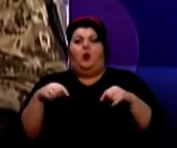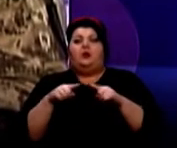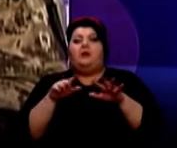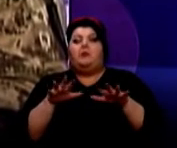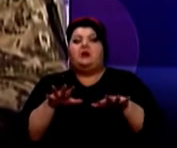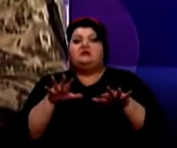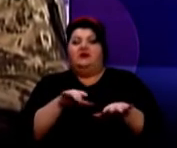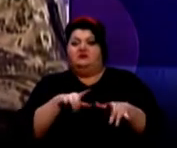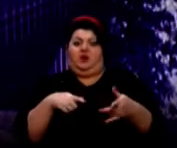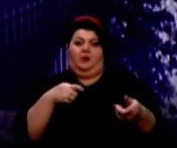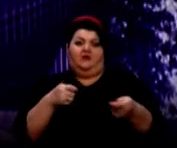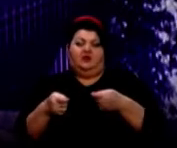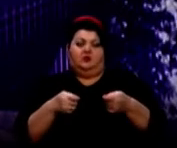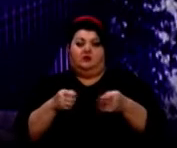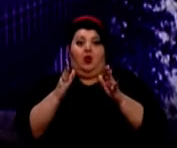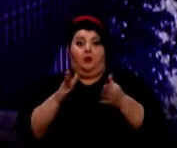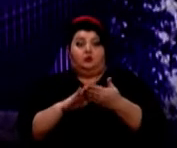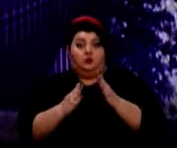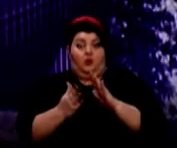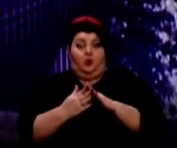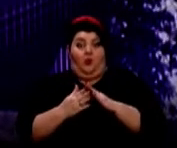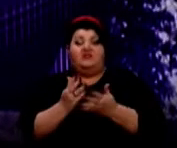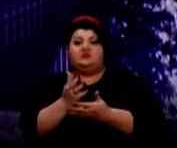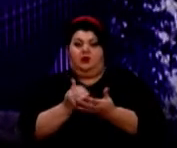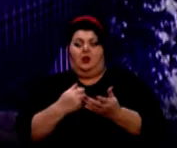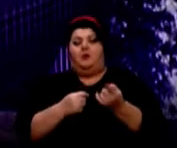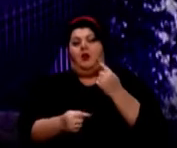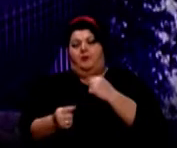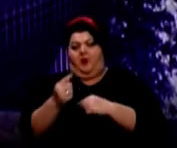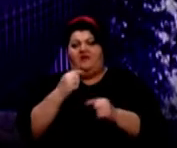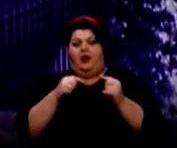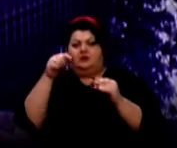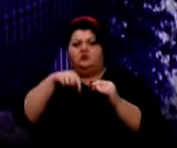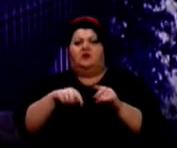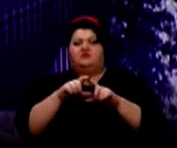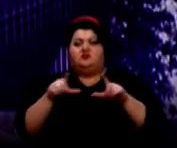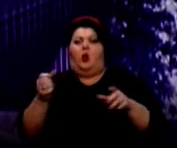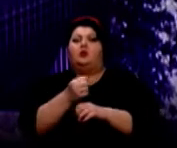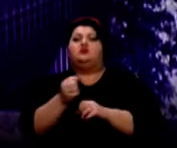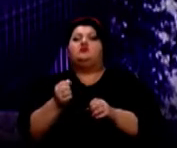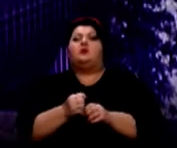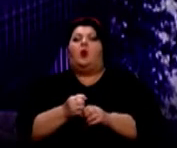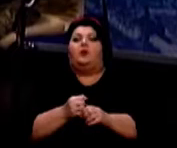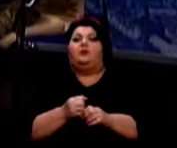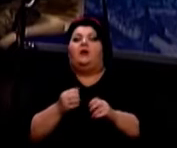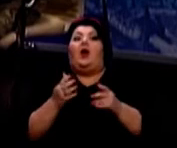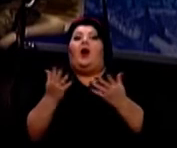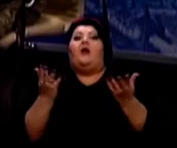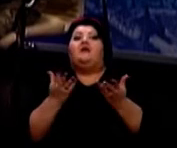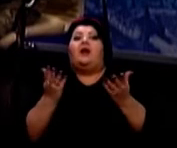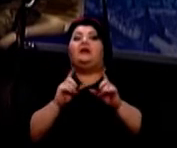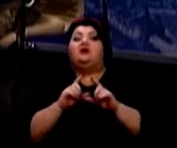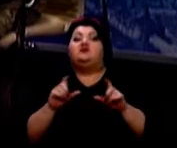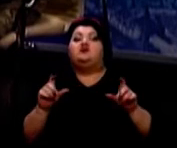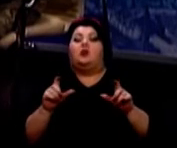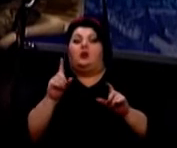директорів навчальних закладів. Будуть умови зберігання, ми повернемо в навчальні школи зброю. У яких школах на Полтавщині вже є навчальна зброя? Поки